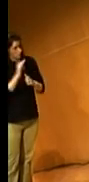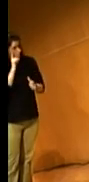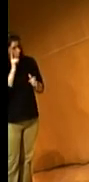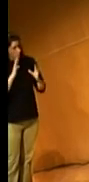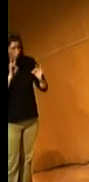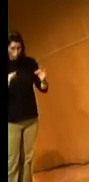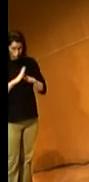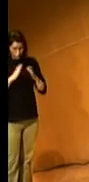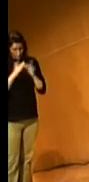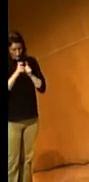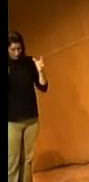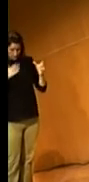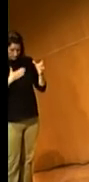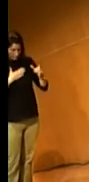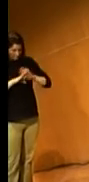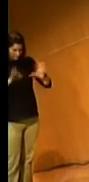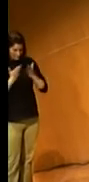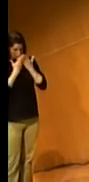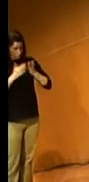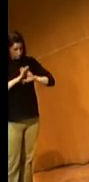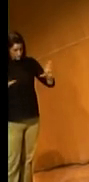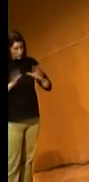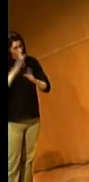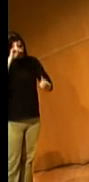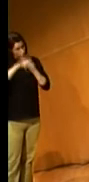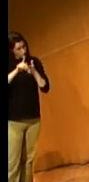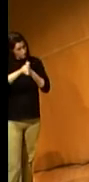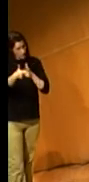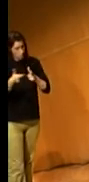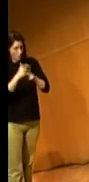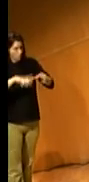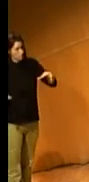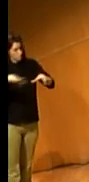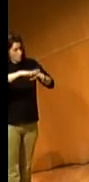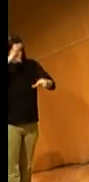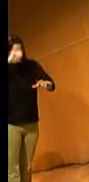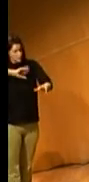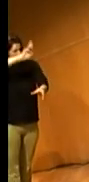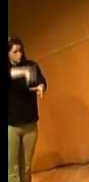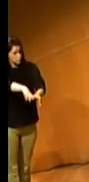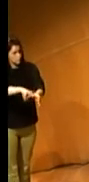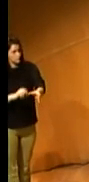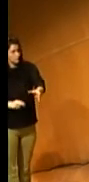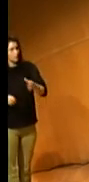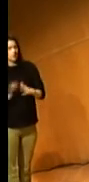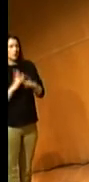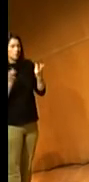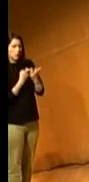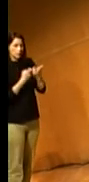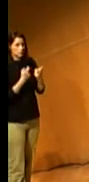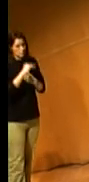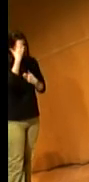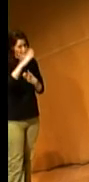professionnelle. Donc, ensuite, les professeurs vont adapter. J'ai une élève qui a fait son CAP